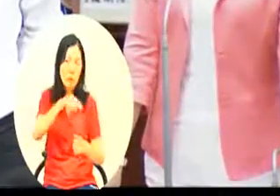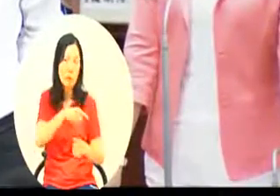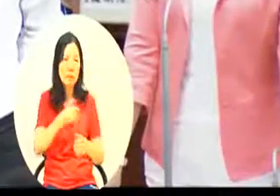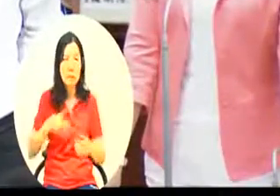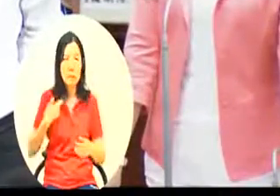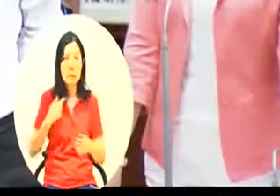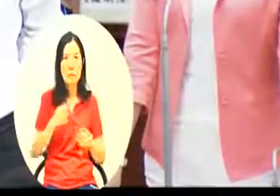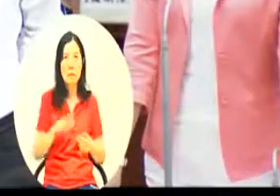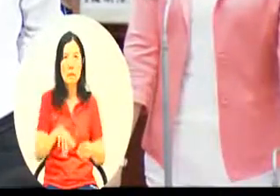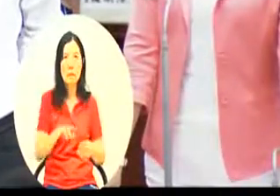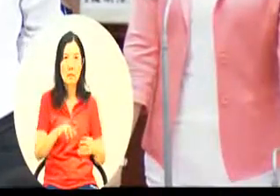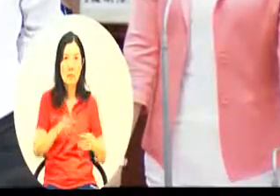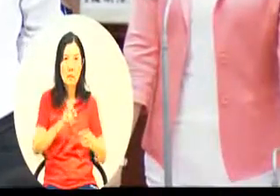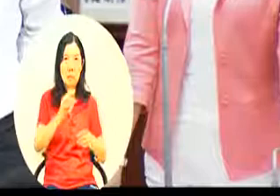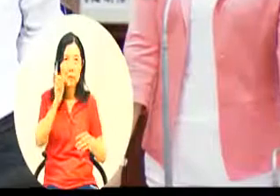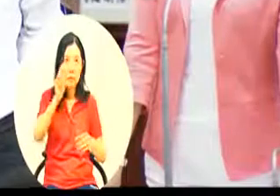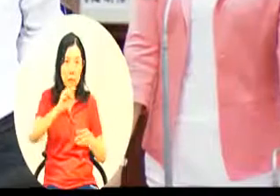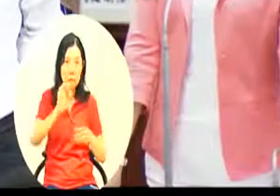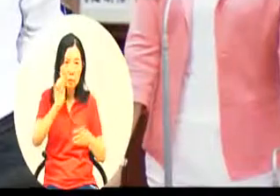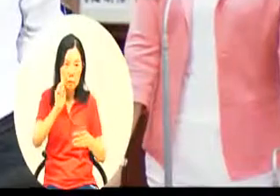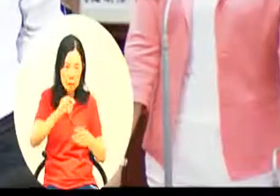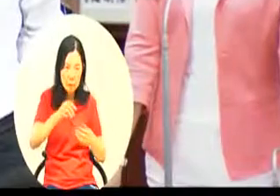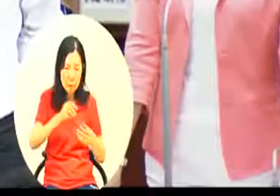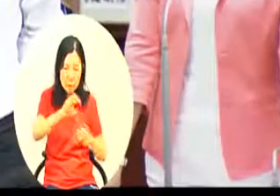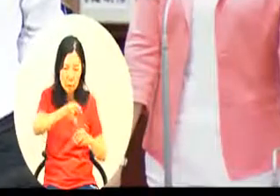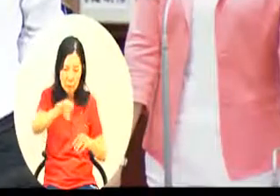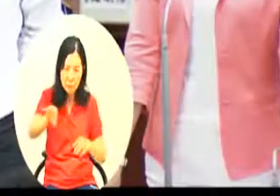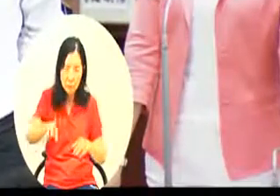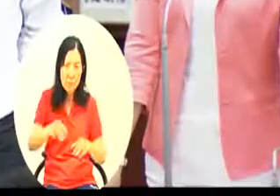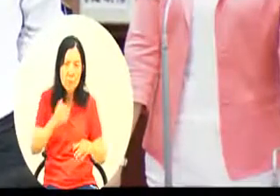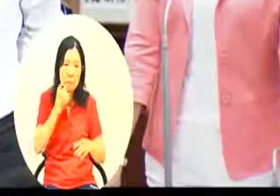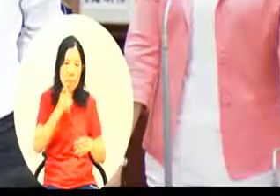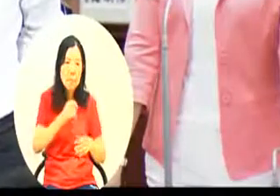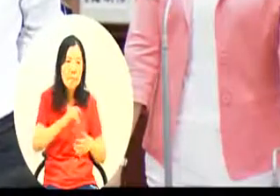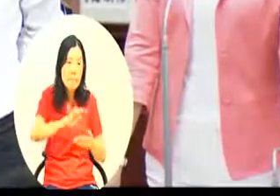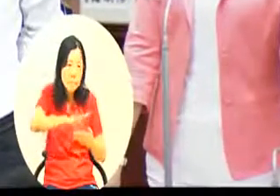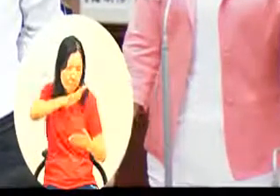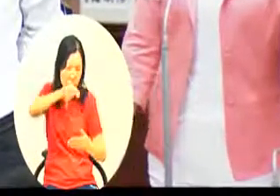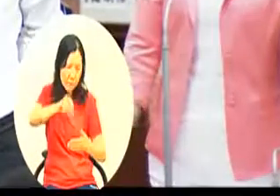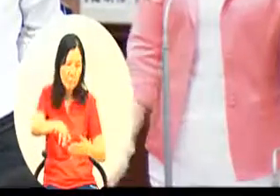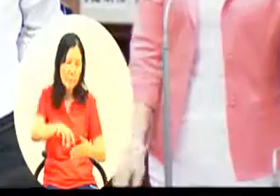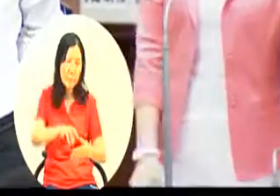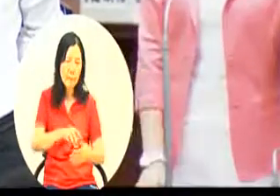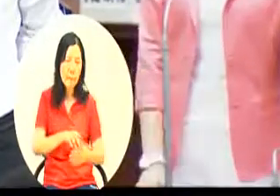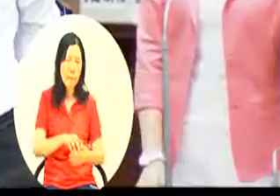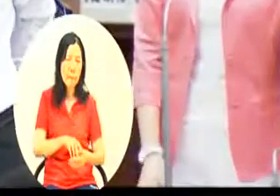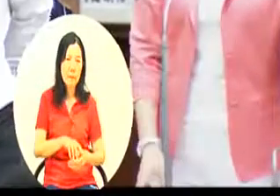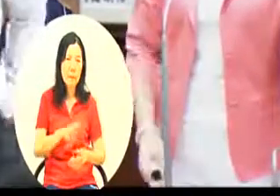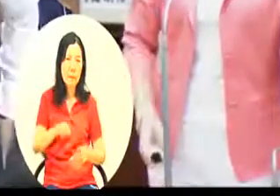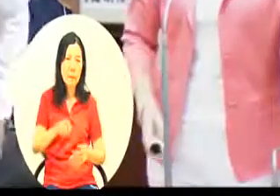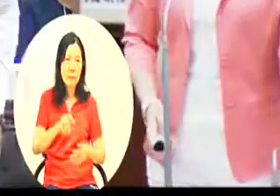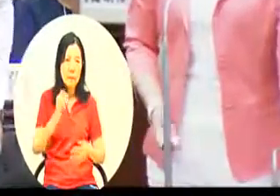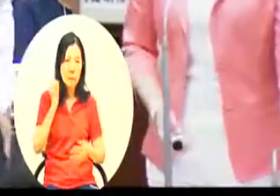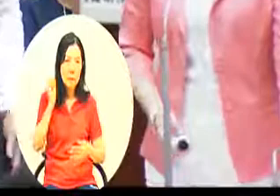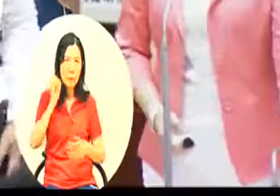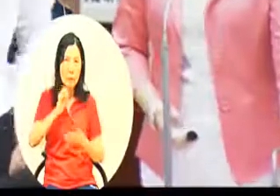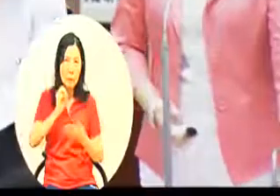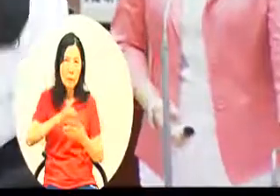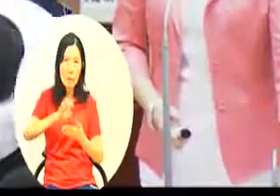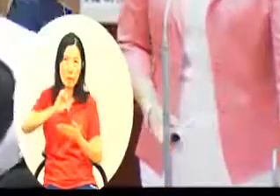知道说哪些的分区是容许他做这种废铁的堆置的储存厂，这个我们再提供给议员。